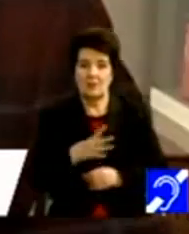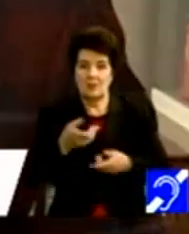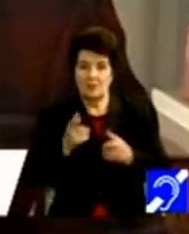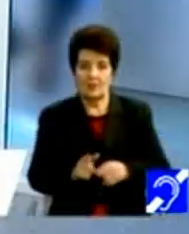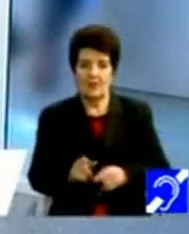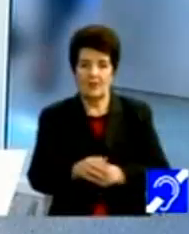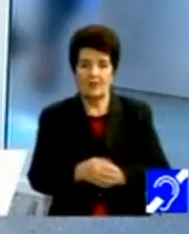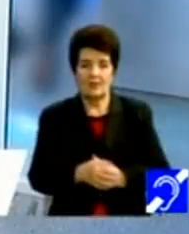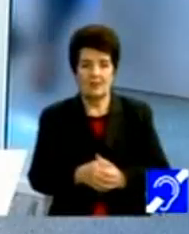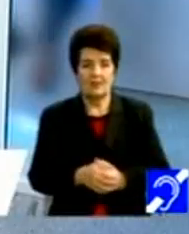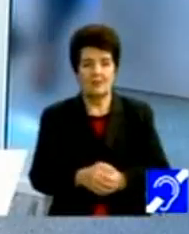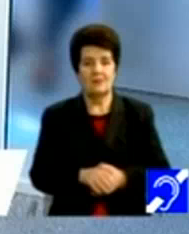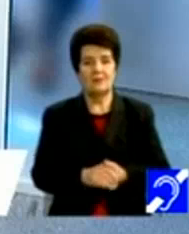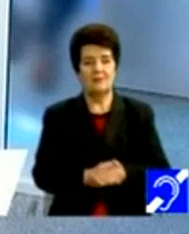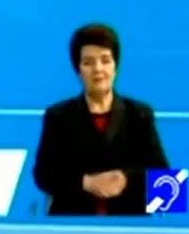țara.